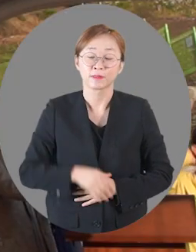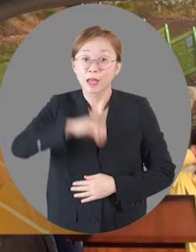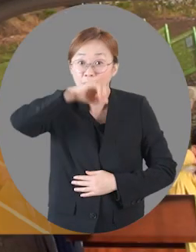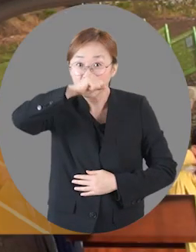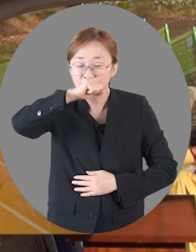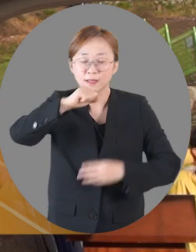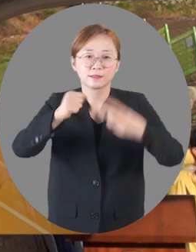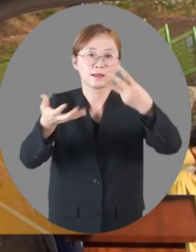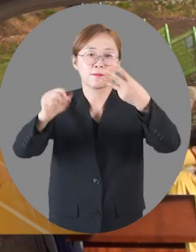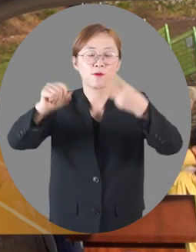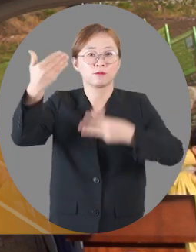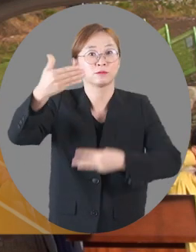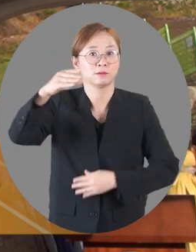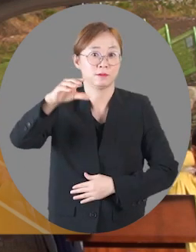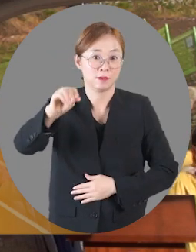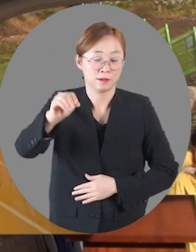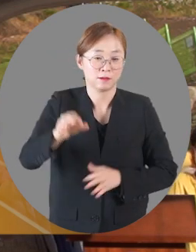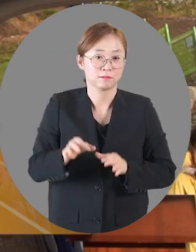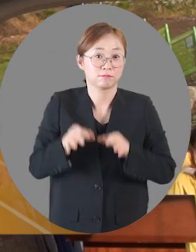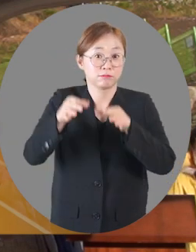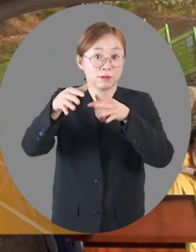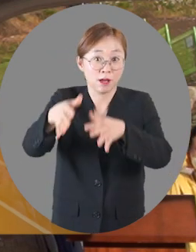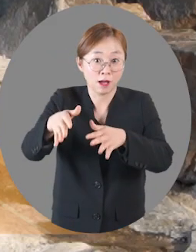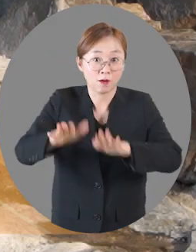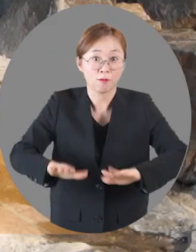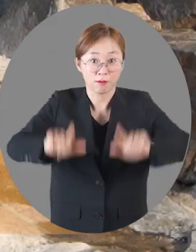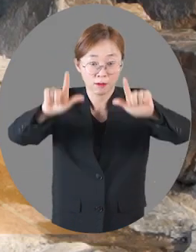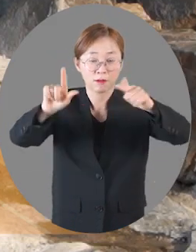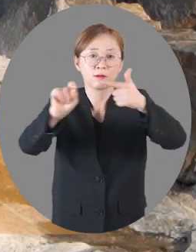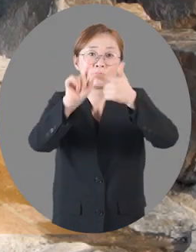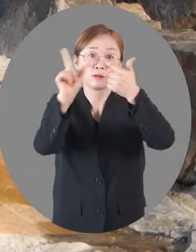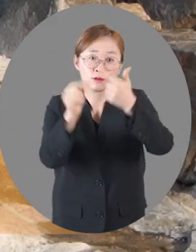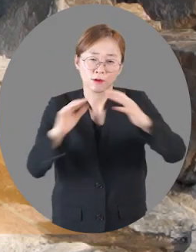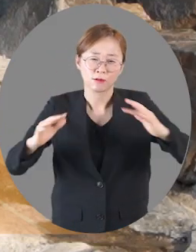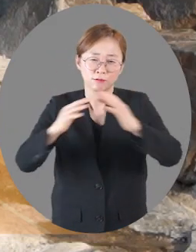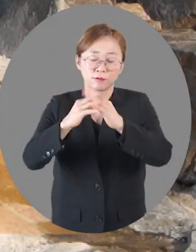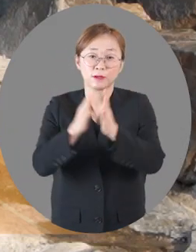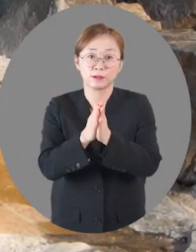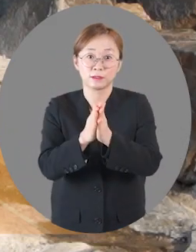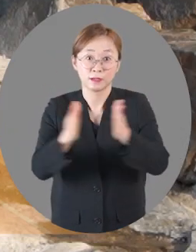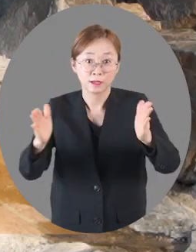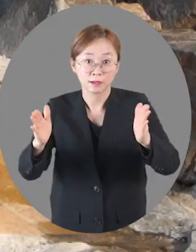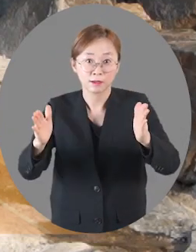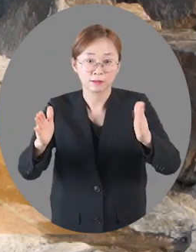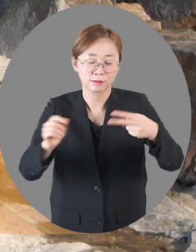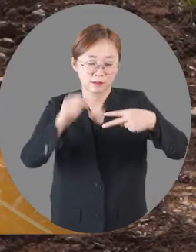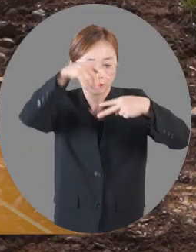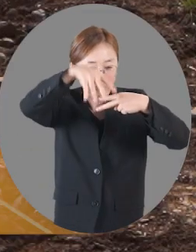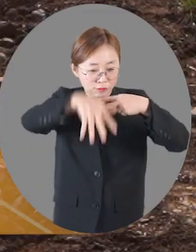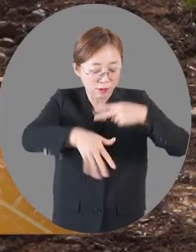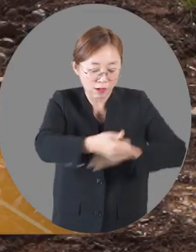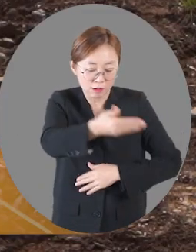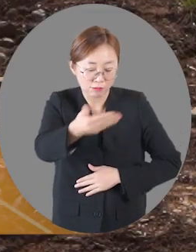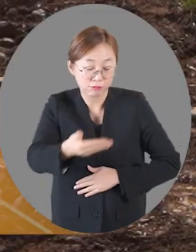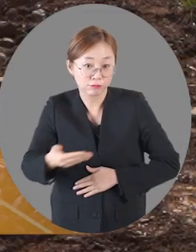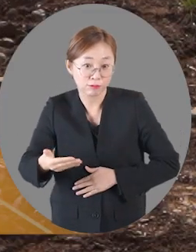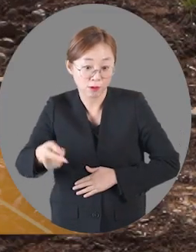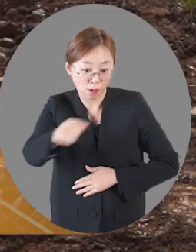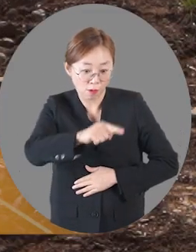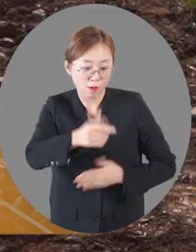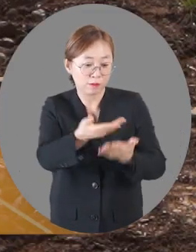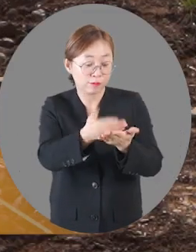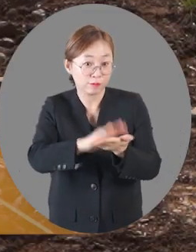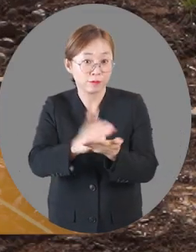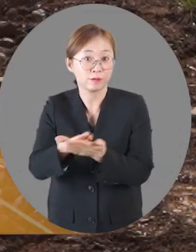3억 9천만 원을 투입해 진행한 이번 사업은 지난 6월 착공해 사방댐 1개소, 계류보전 1km에